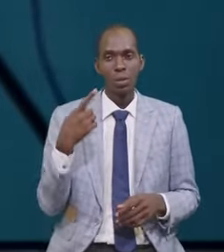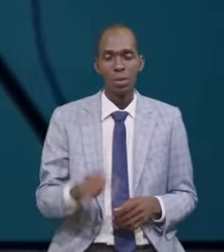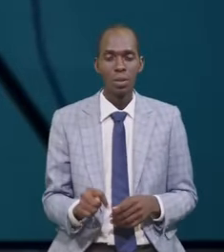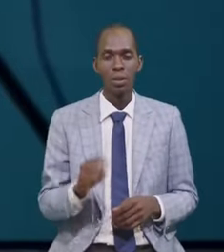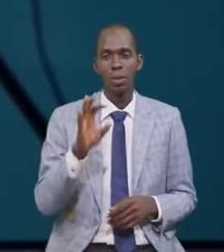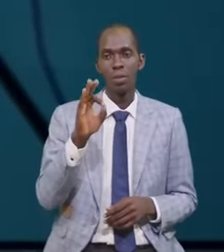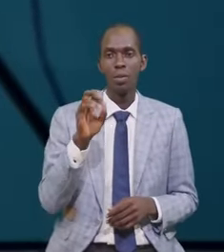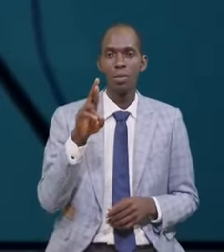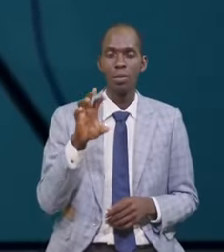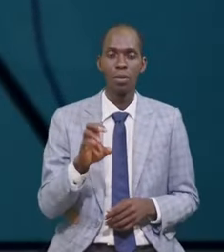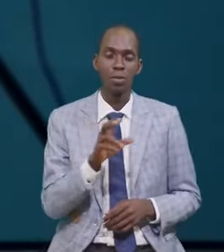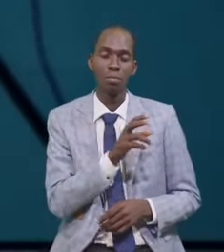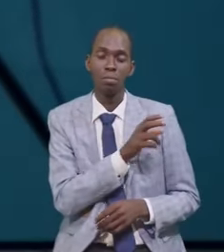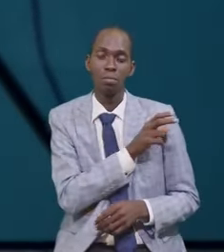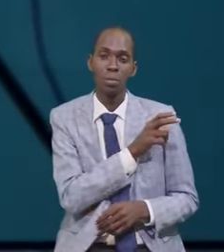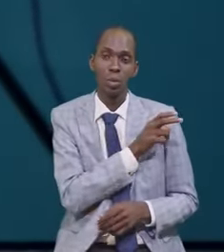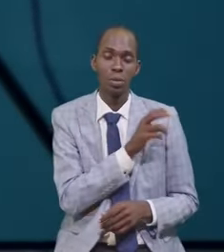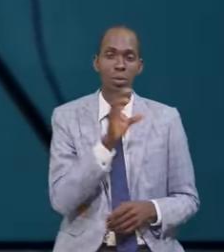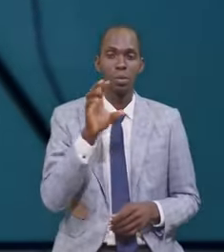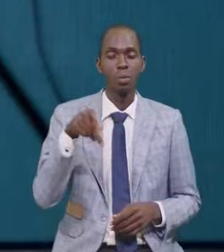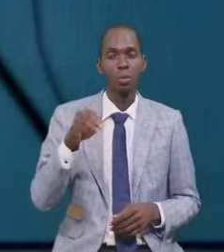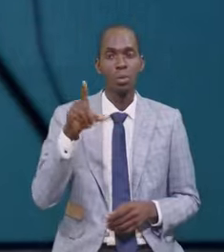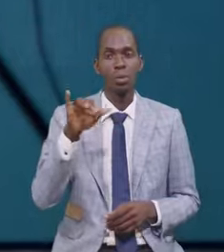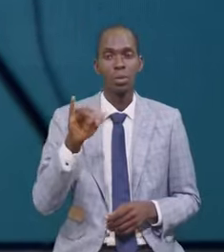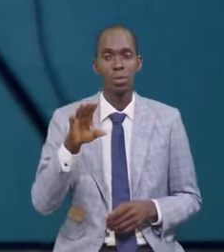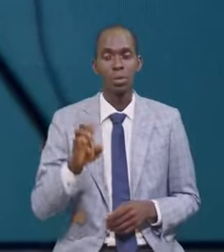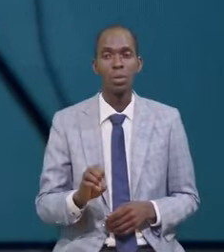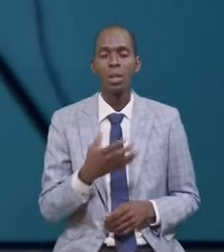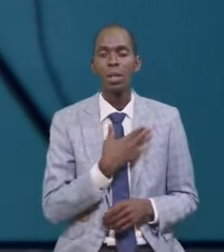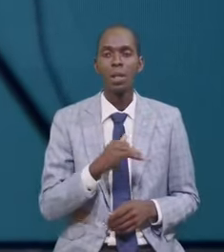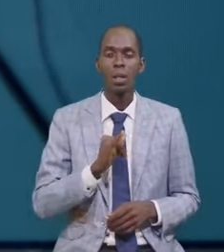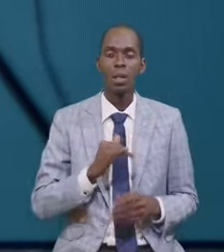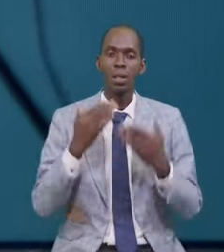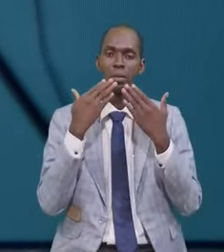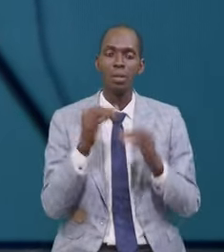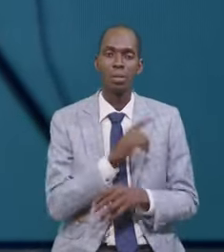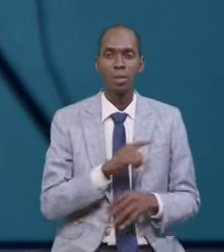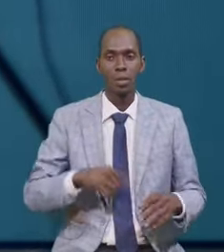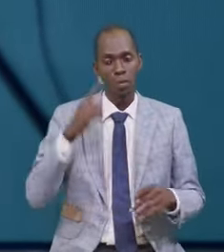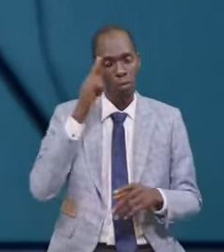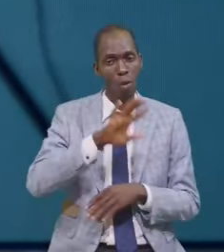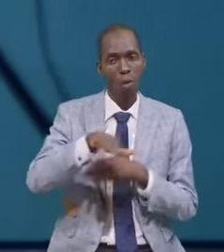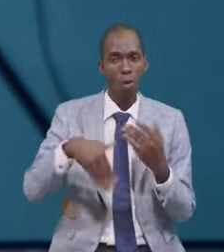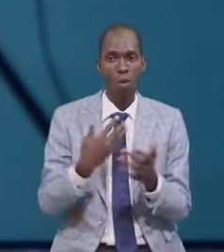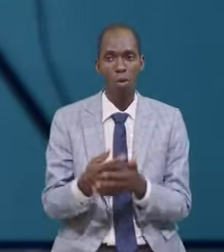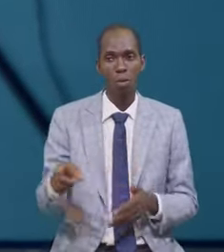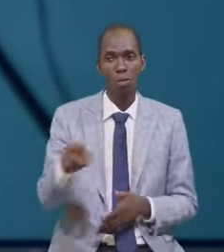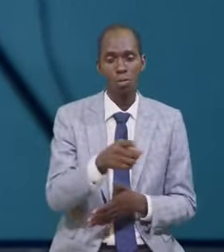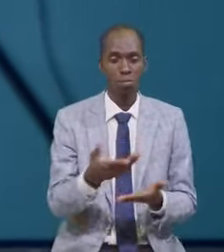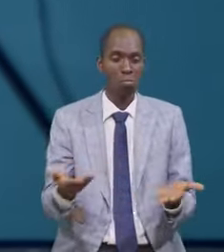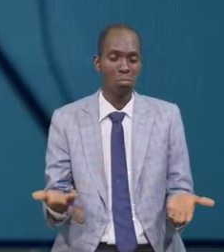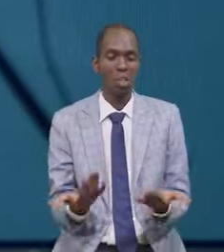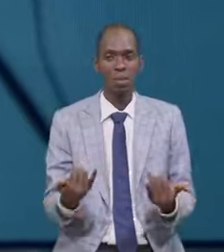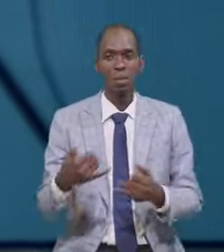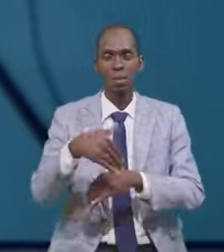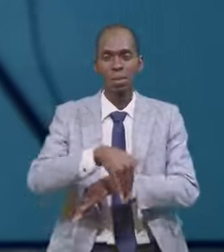అలాగే పోలీస్ అధికారులను బట్టి, సహకరిస్తున్న వారిని బట్టి ధన్యవాదాలు చెల్లిస్తున్నాను. And I thank the Lord for all of you are here tonight. అలాగే రాత్రి కూడా మీ అందరిని